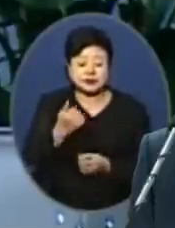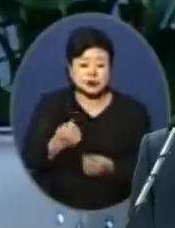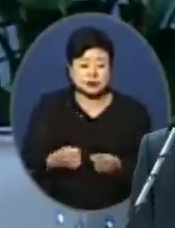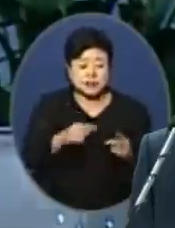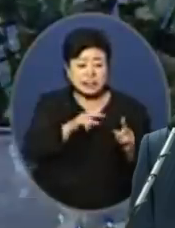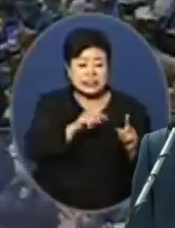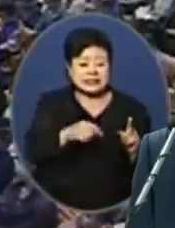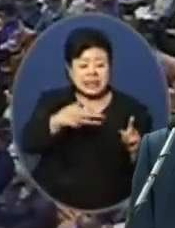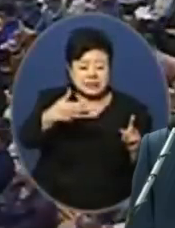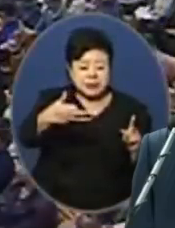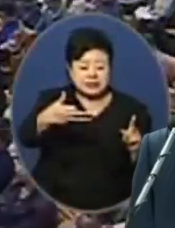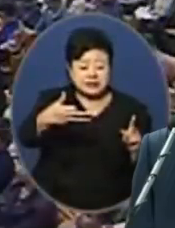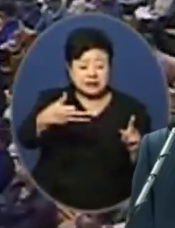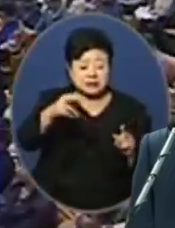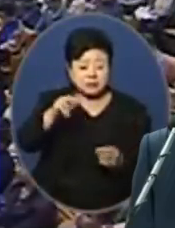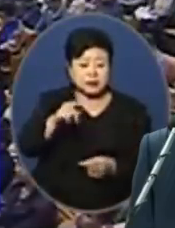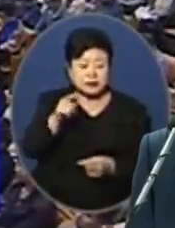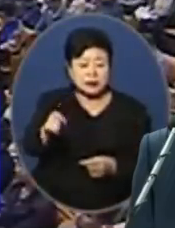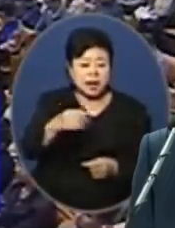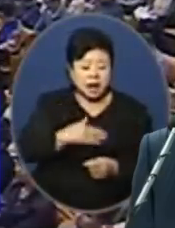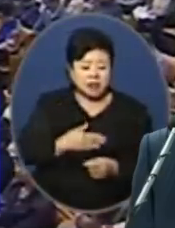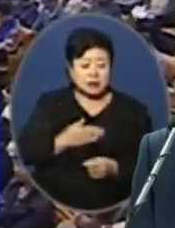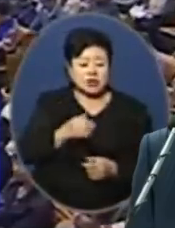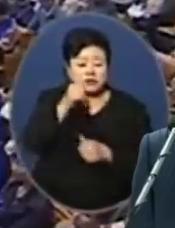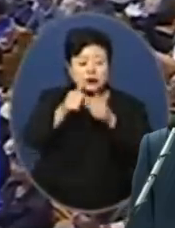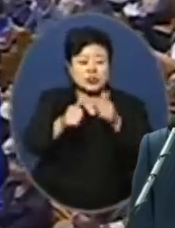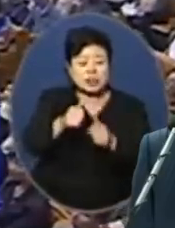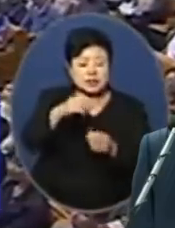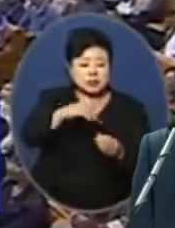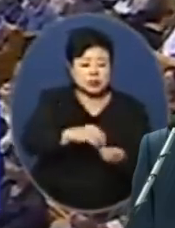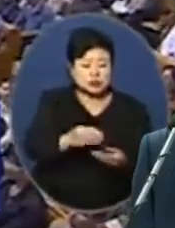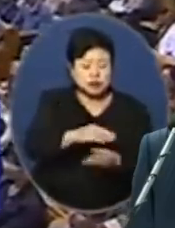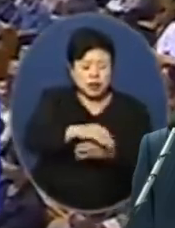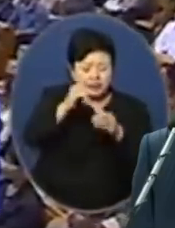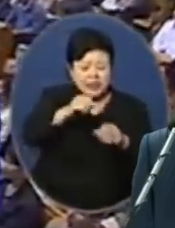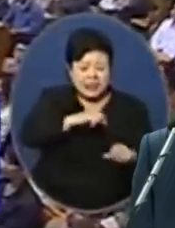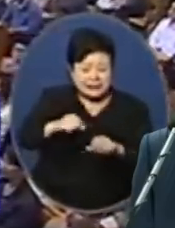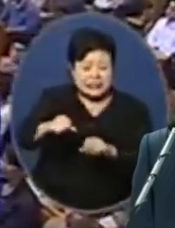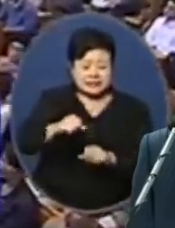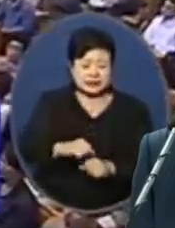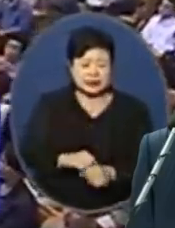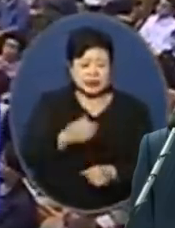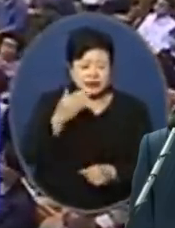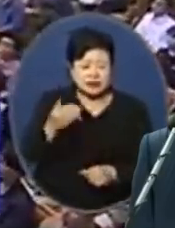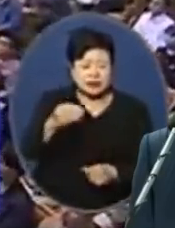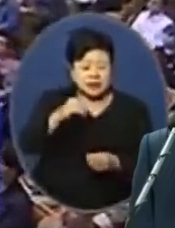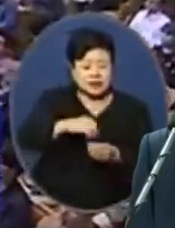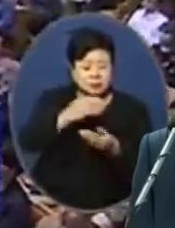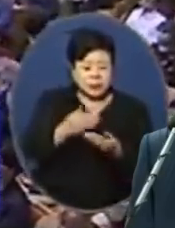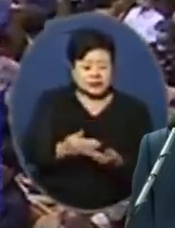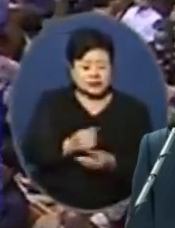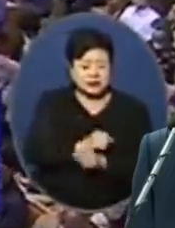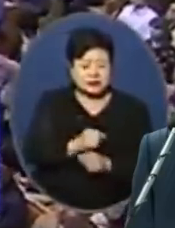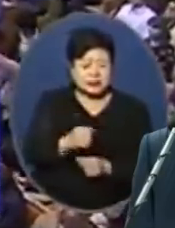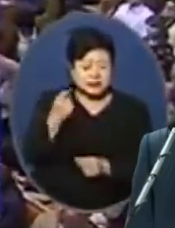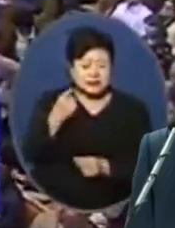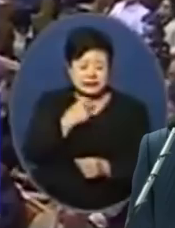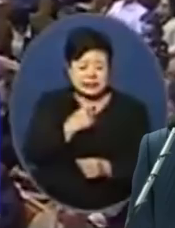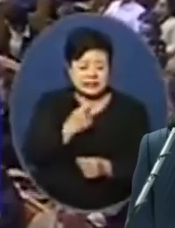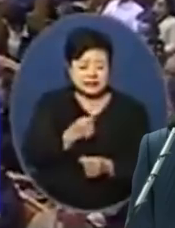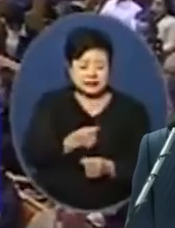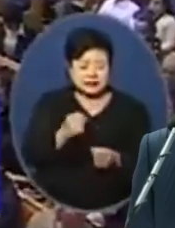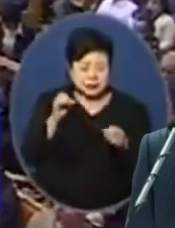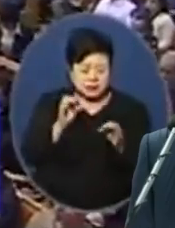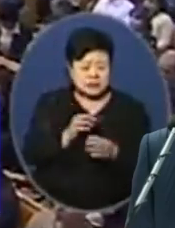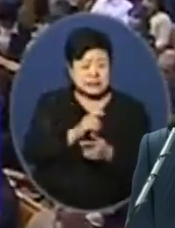베드로전서 1장 18절로 19절에 보면 너희가 알거니와 너희 조상이 물러준 헛된 행실에서 대수가 말 받은 것은 은이나